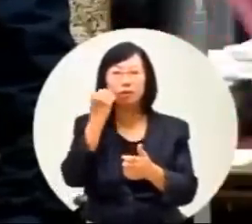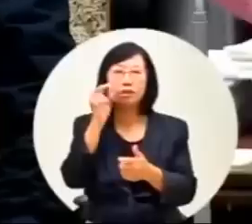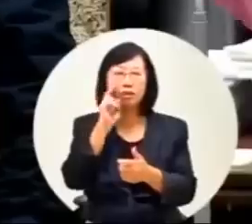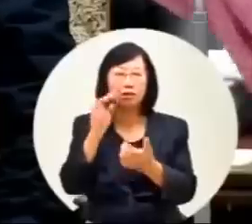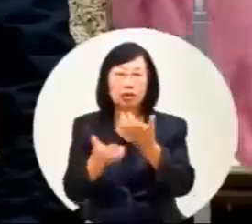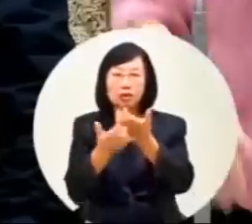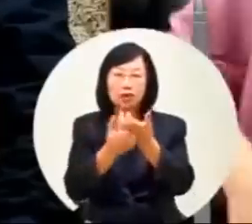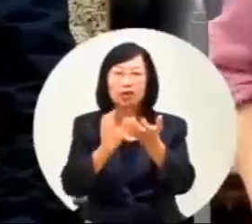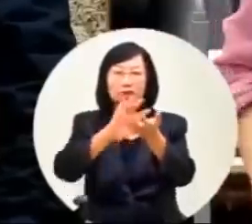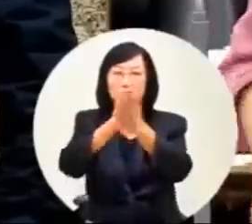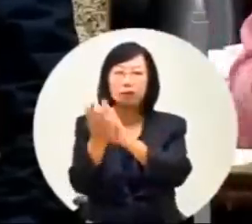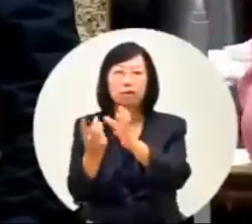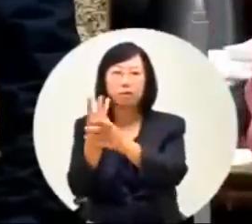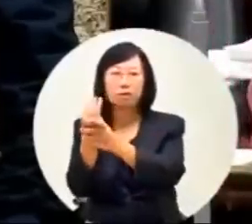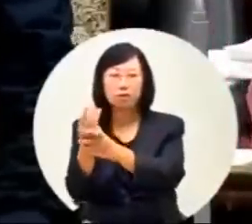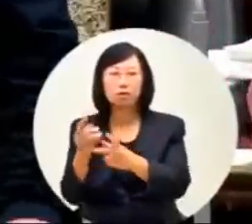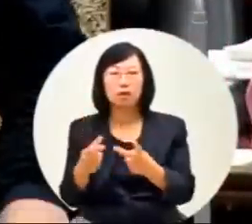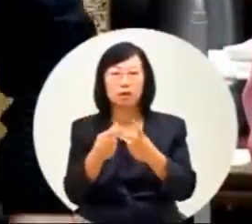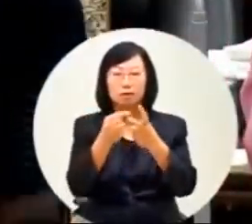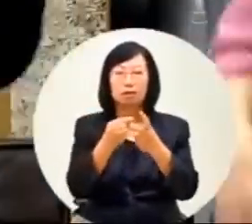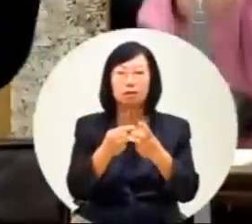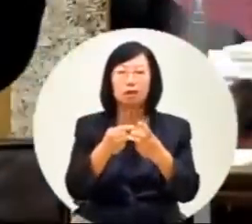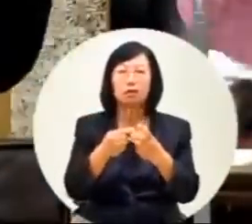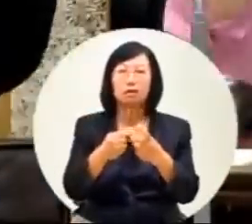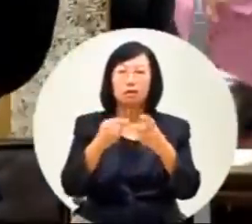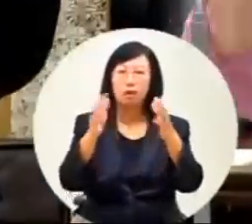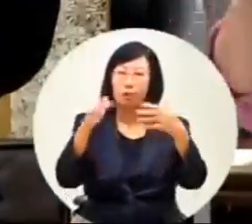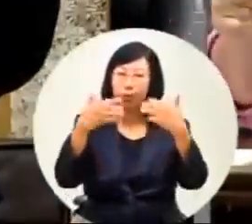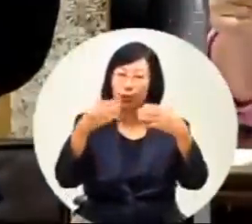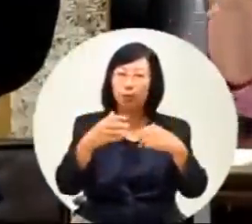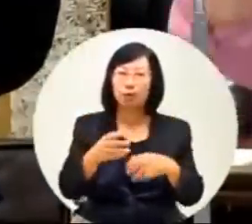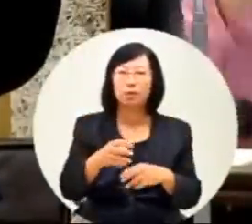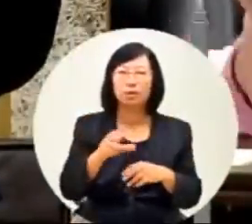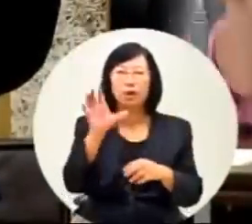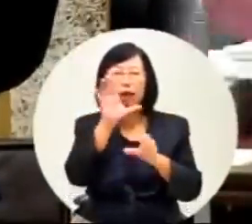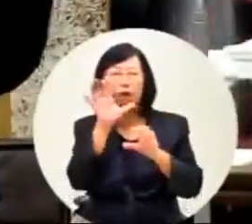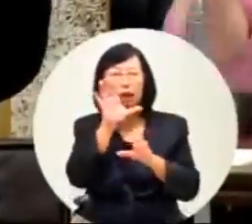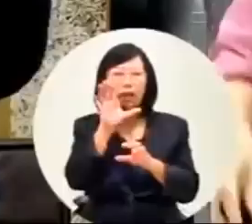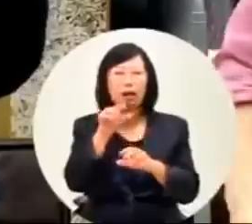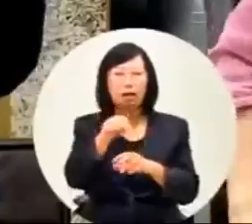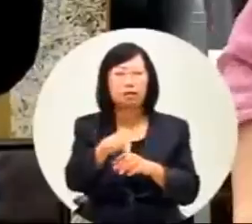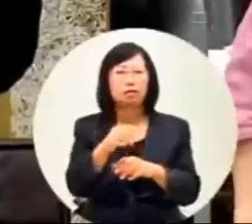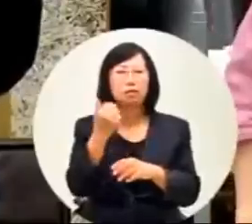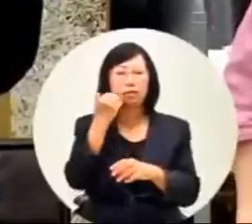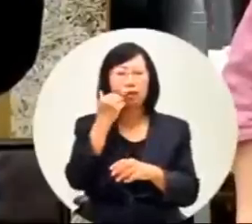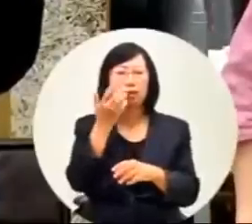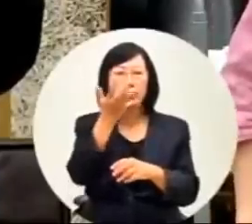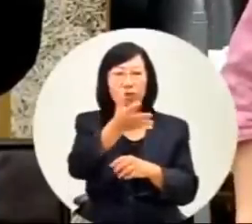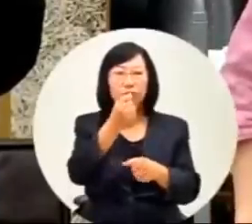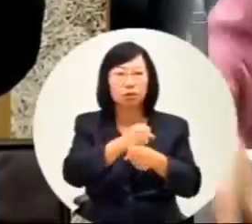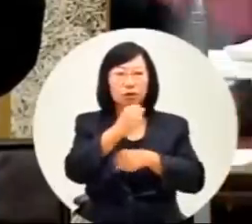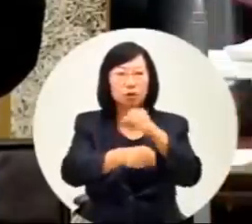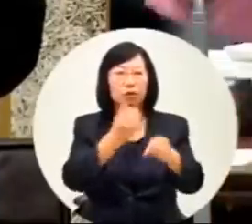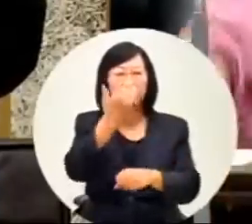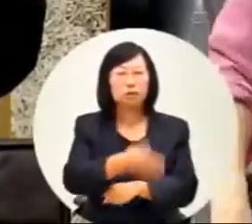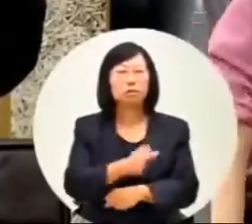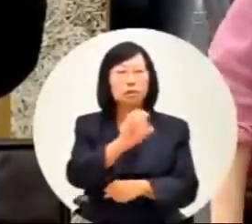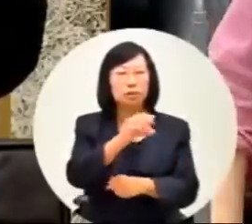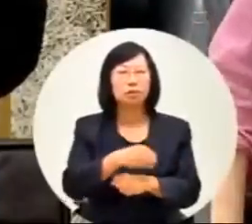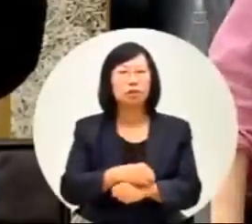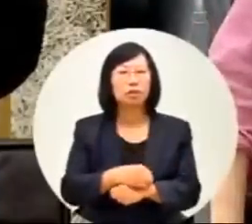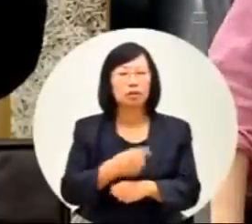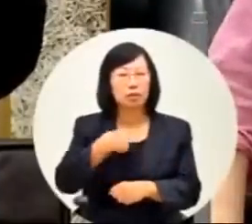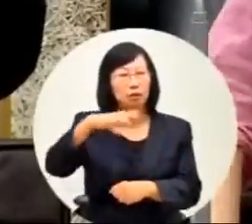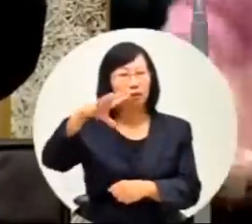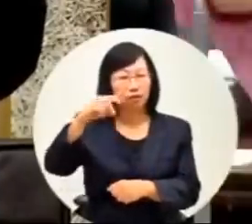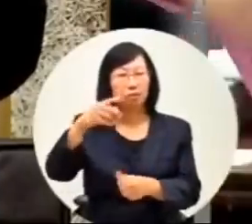二春娜，春娜我告诉过你，春娜失败，你承不承认？我第一出底下去损你